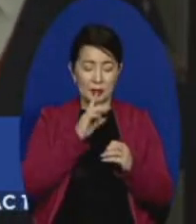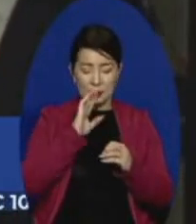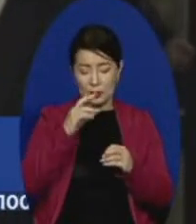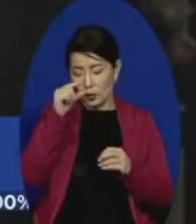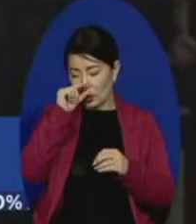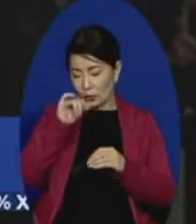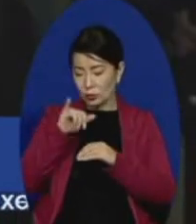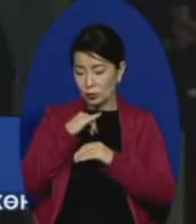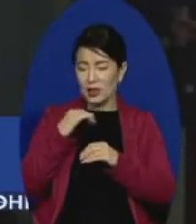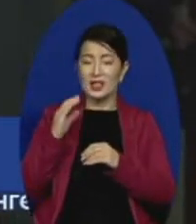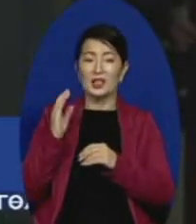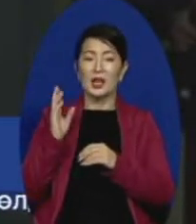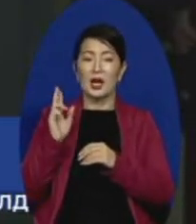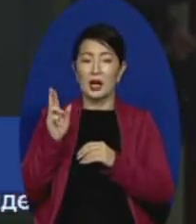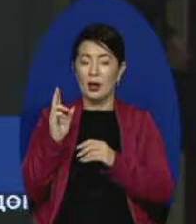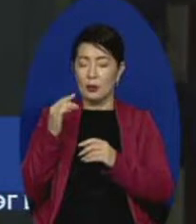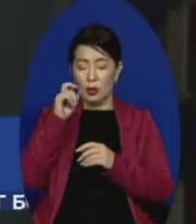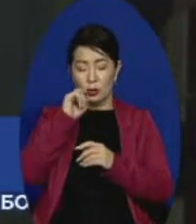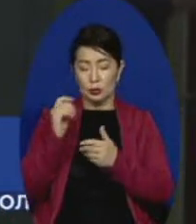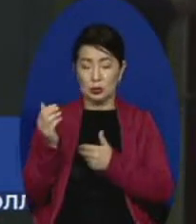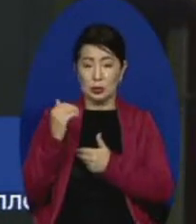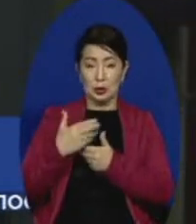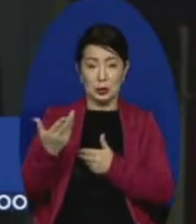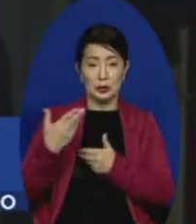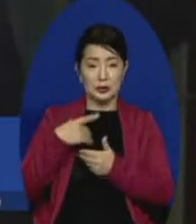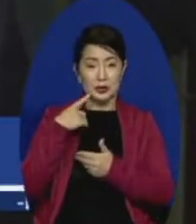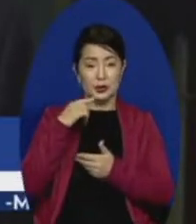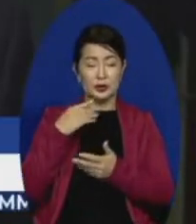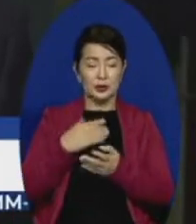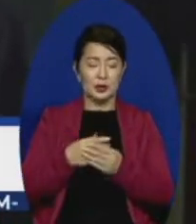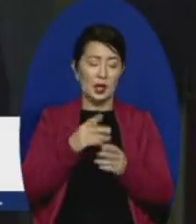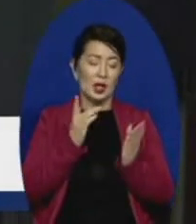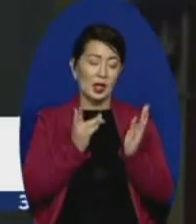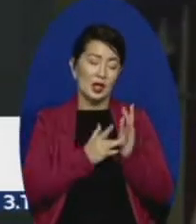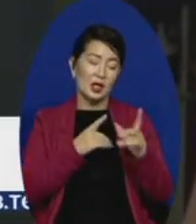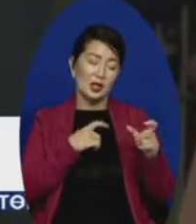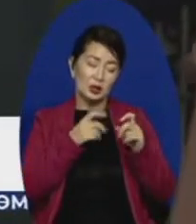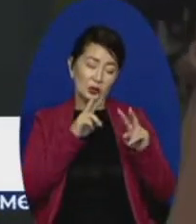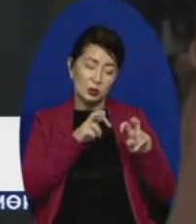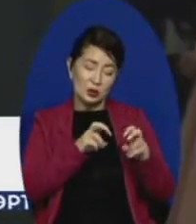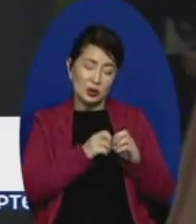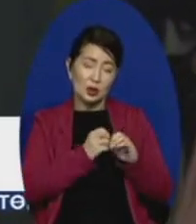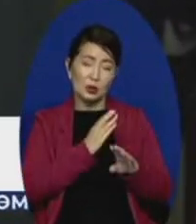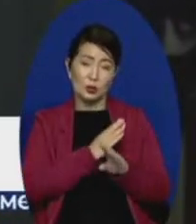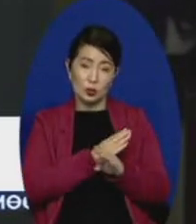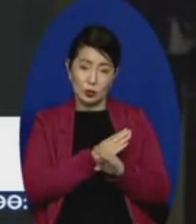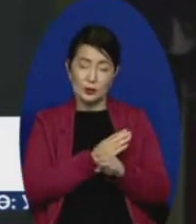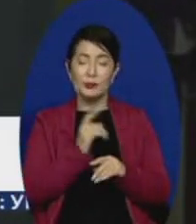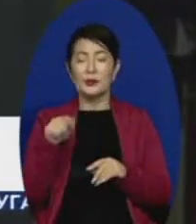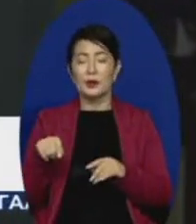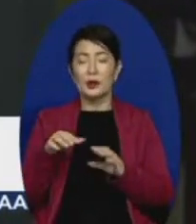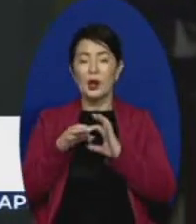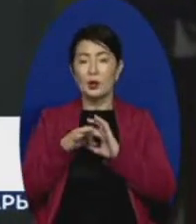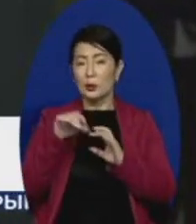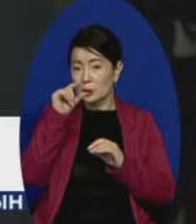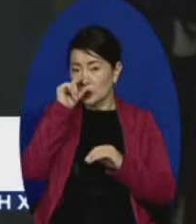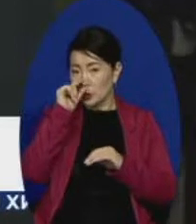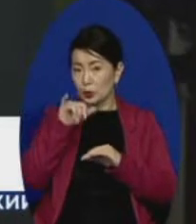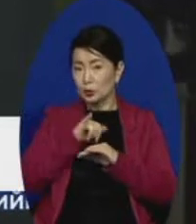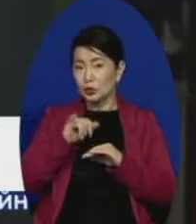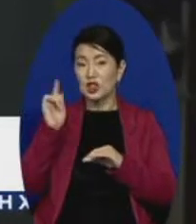улстаас Интерраво компани оролцох хүсэлтэй илэрхийлсэн. Техникийн төлөвлөсөн үйлчлэгийг хийгээд дууссан. Энэ талаар бол Оросын холбооны улс